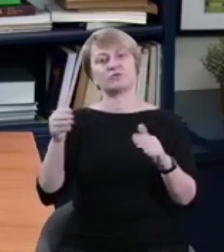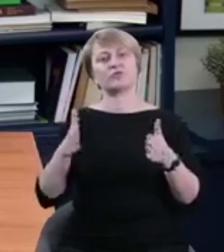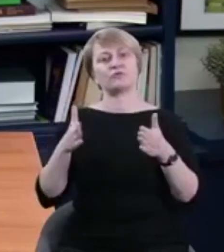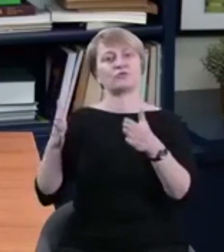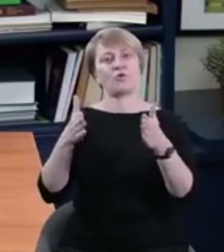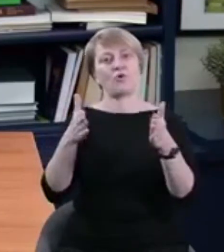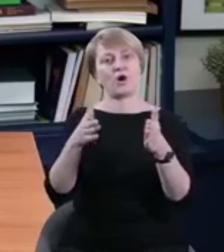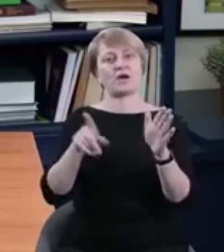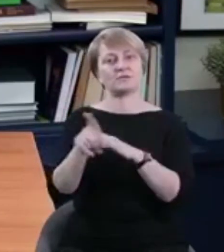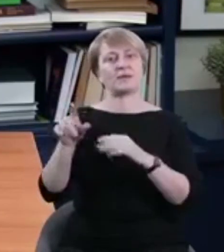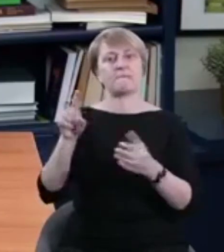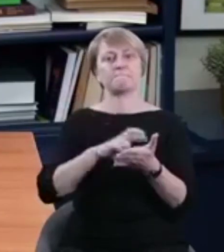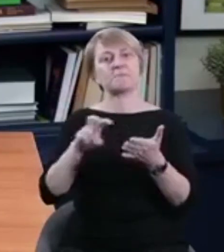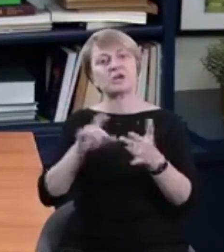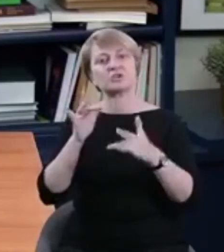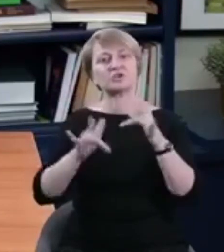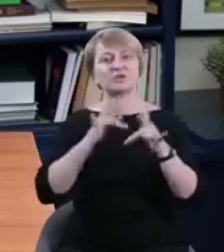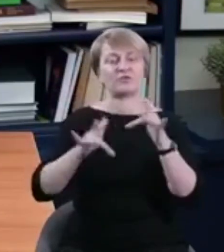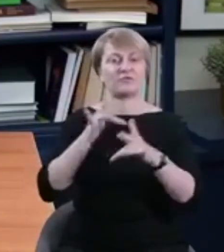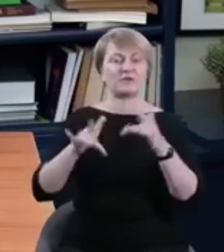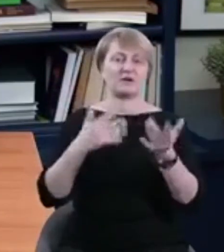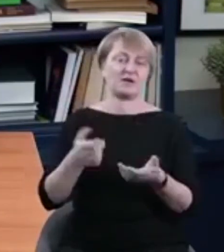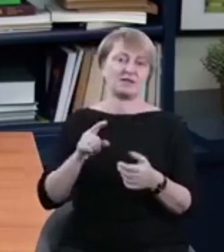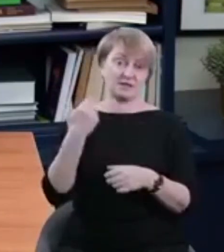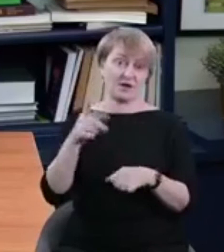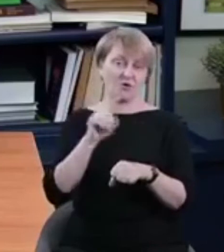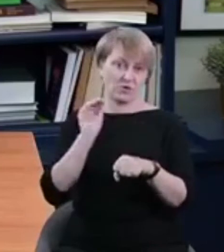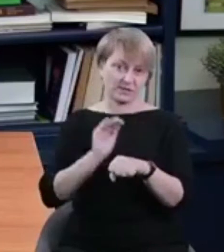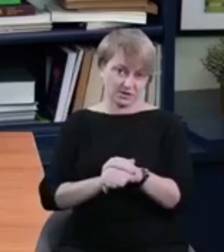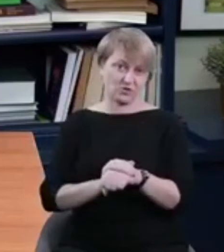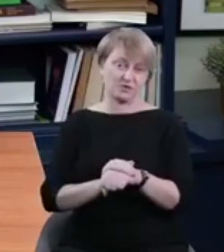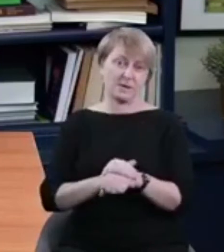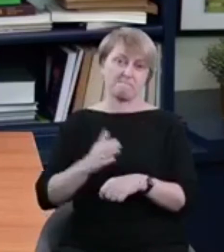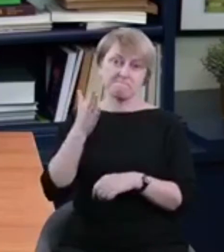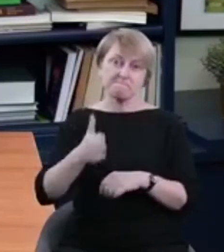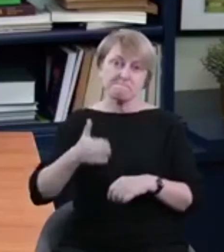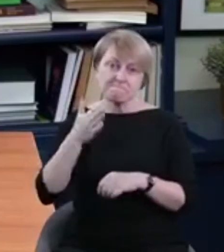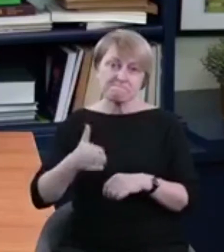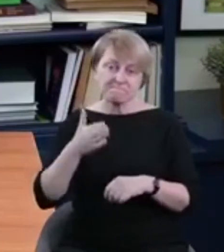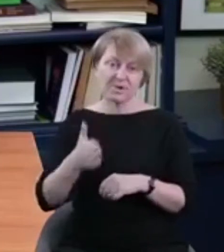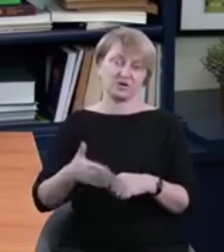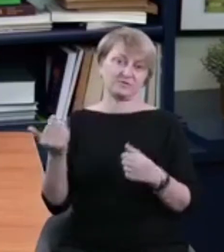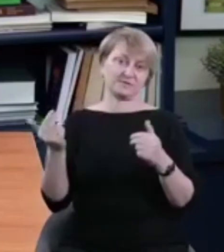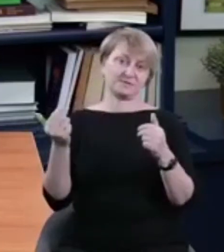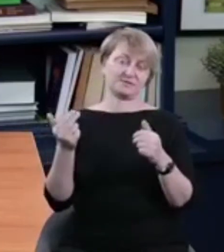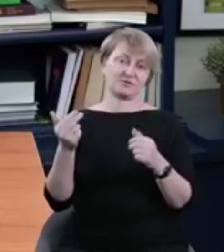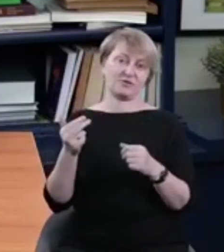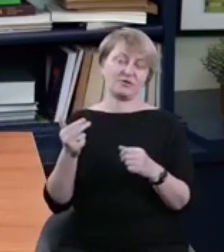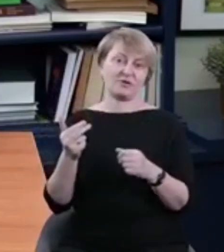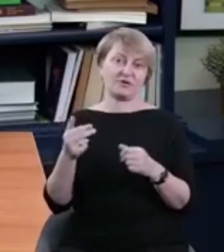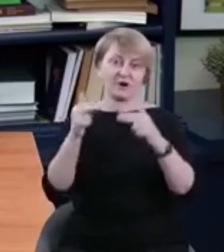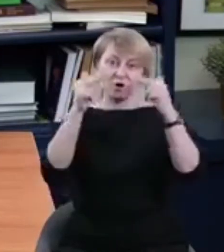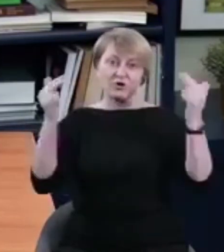budujemy generalna dyrekcja ochrony środowiska wydał zgodę na budowę mostu kolejowego w którym będą jeździć kilkudziesięciu to nowe